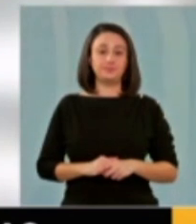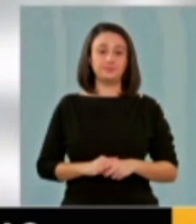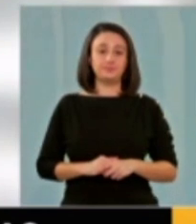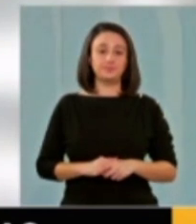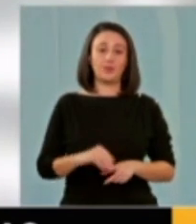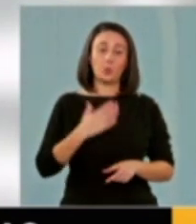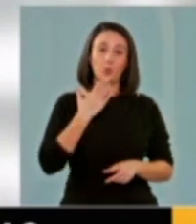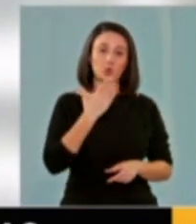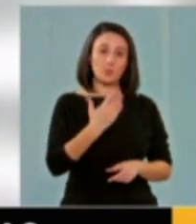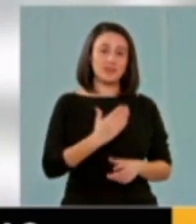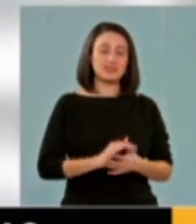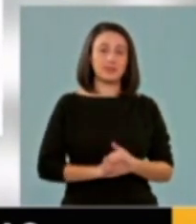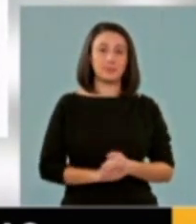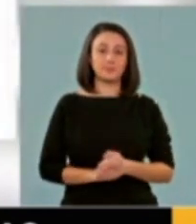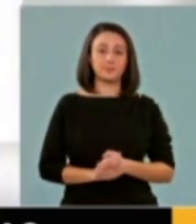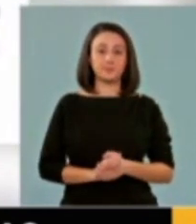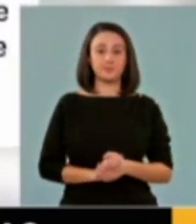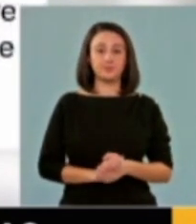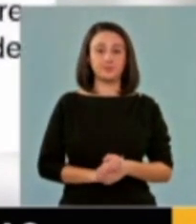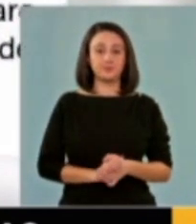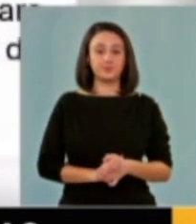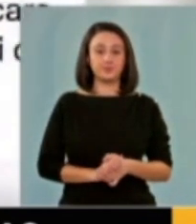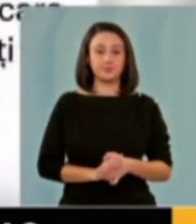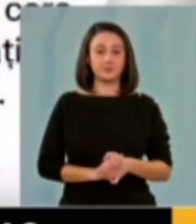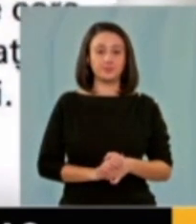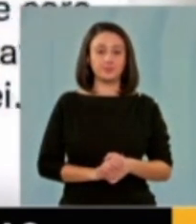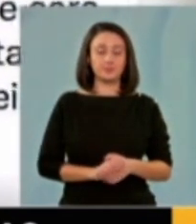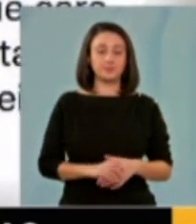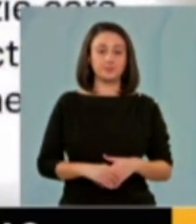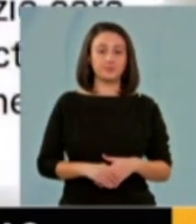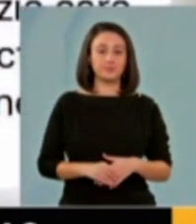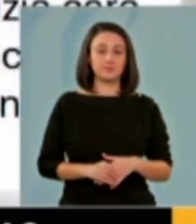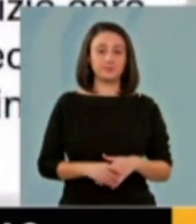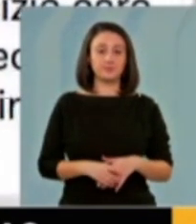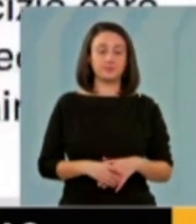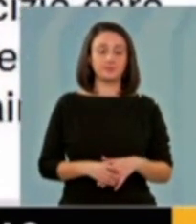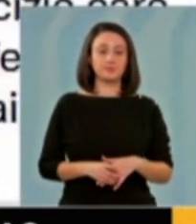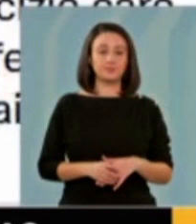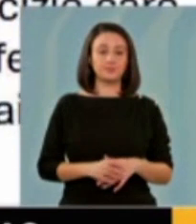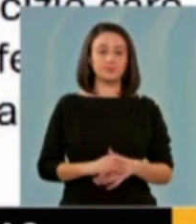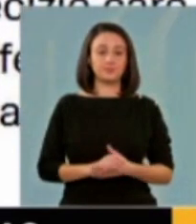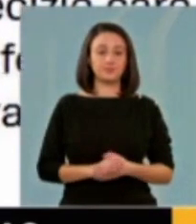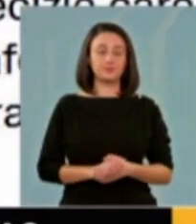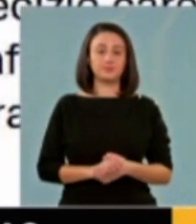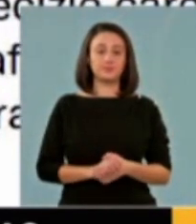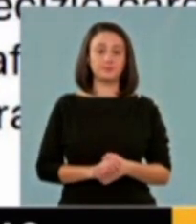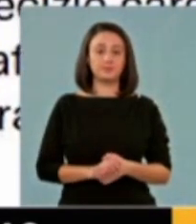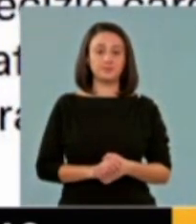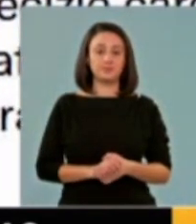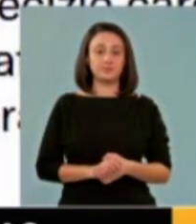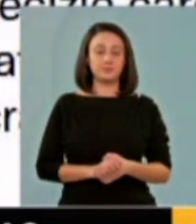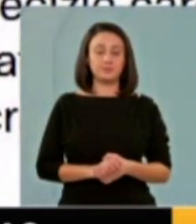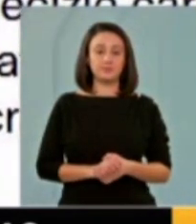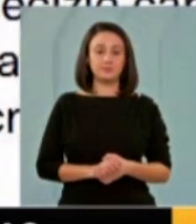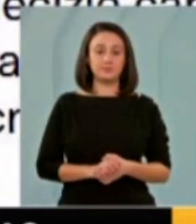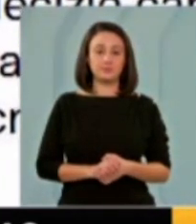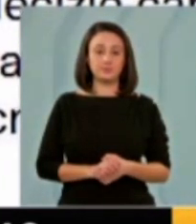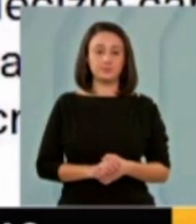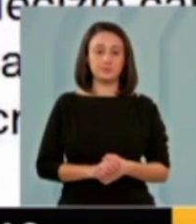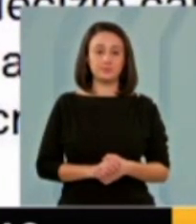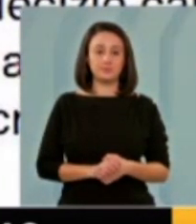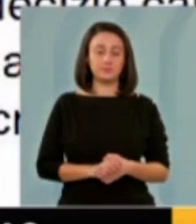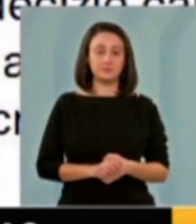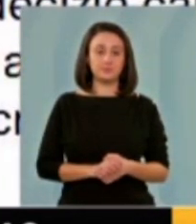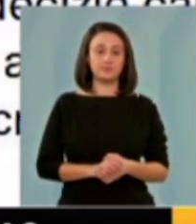Mulțumesc Petre chirtop pentru această decizie care este în sprijinul cetățenilor ucraineni atât de afectați de agresiunea declanșată de